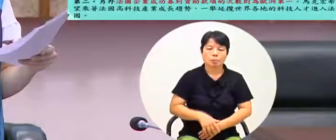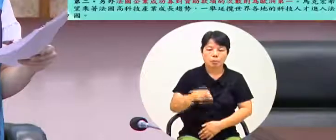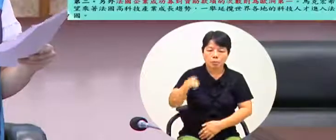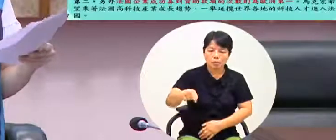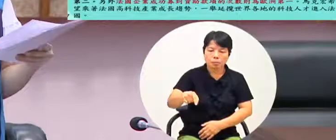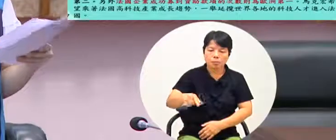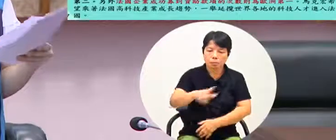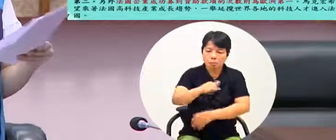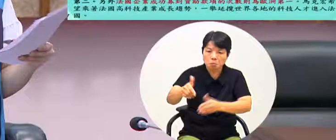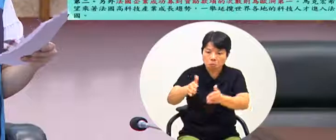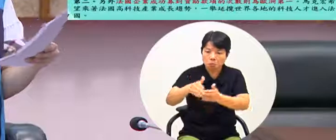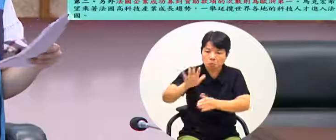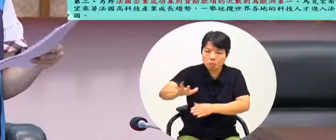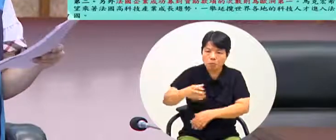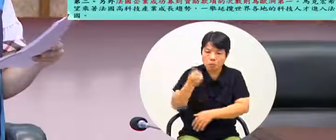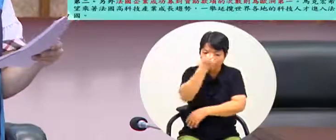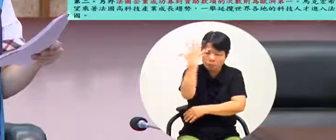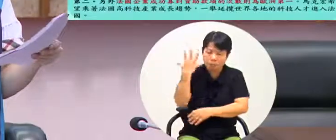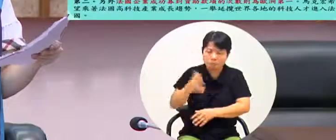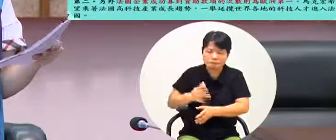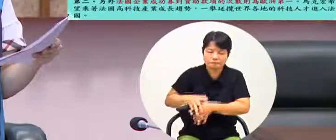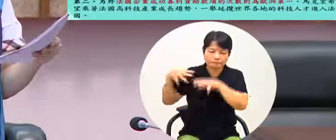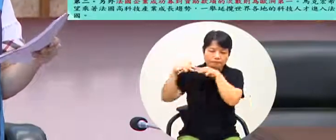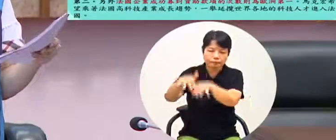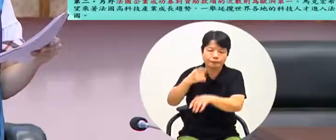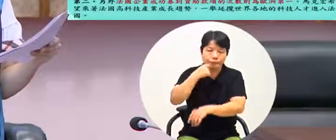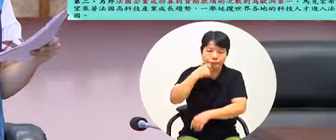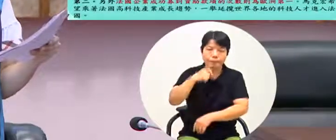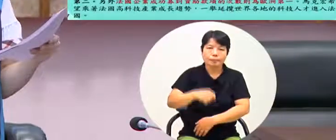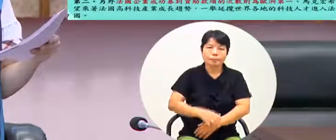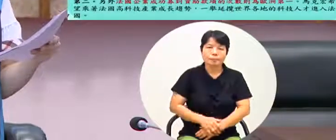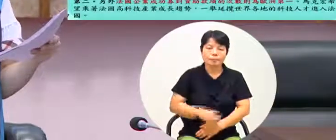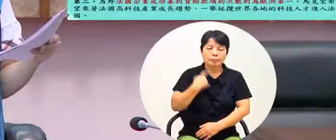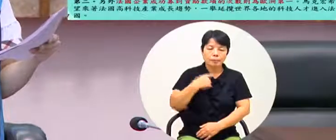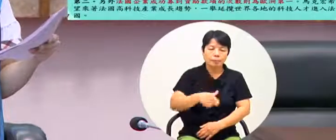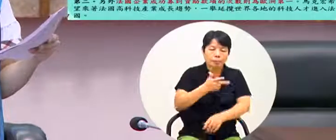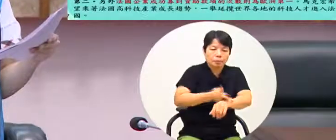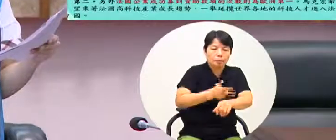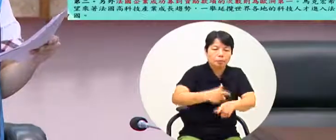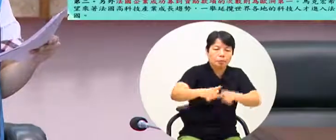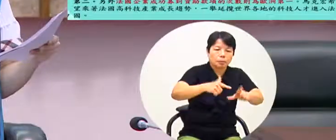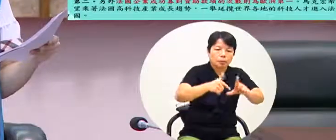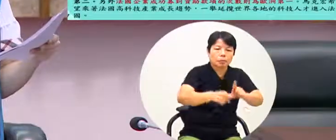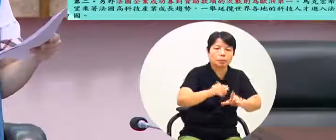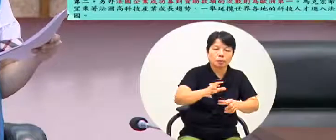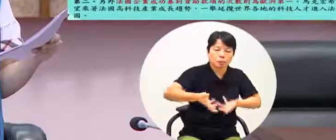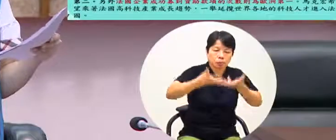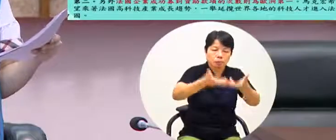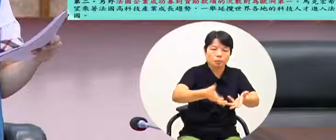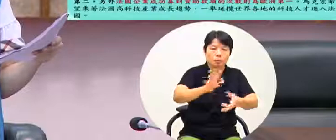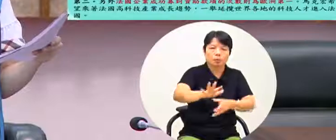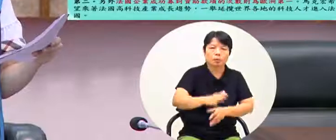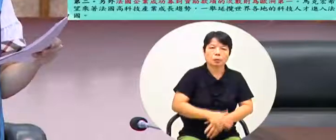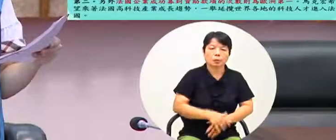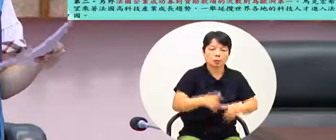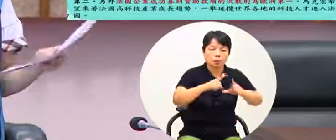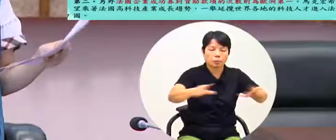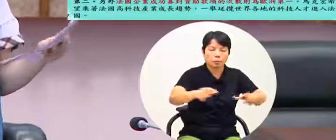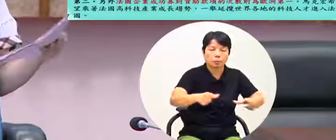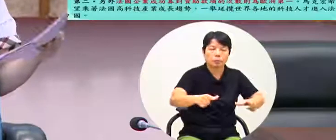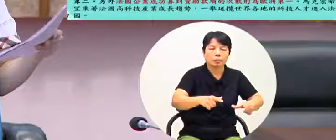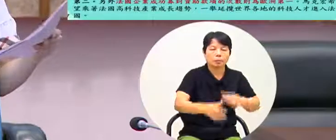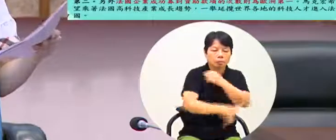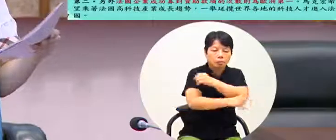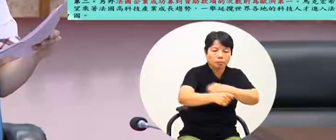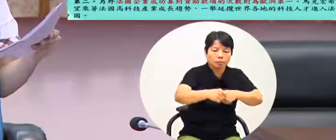作。那其实科学园区有提供一些大厂生产和基本厂去制造这些产品。